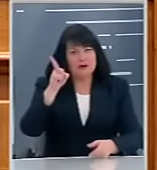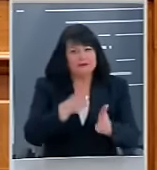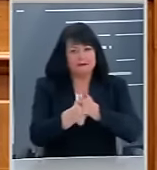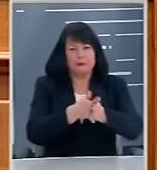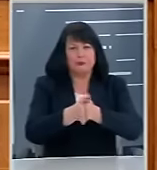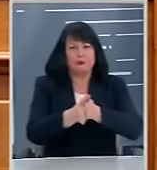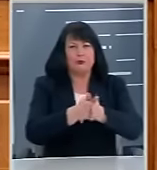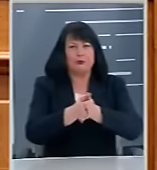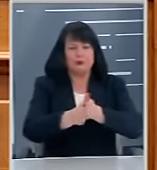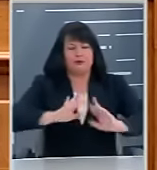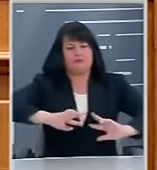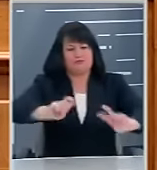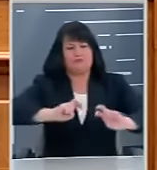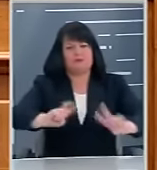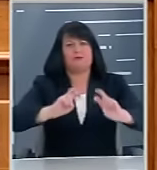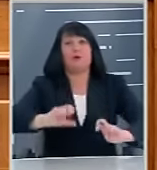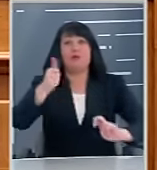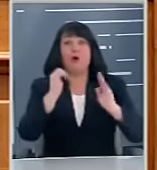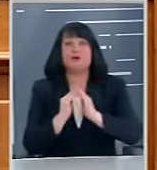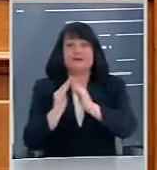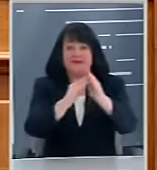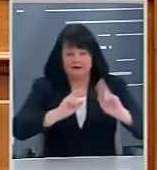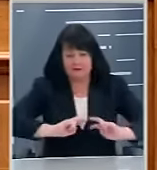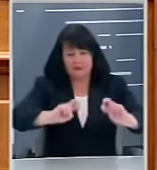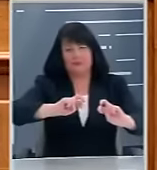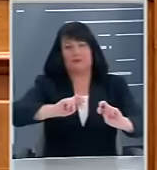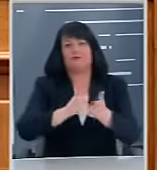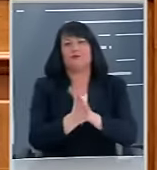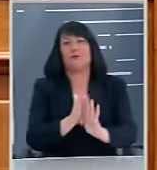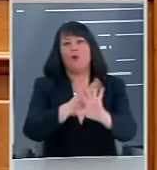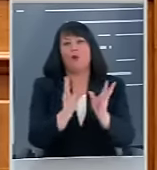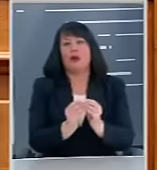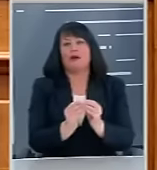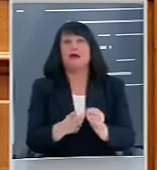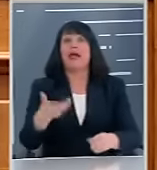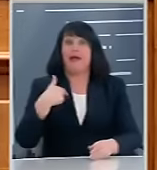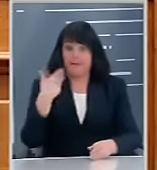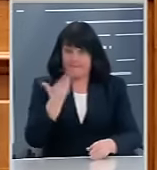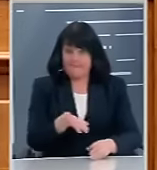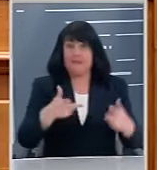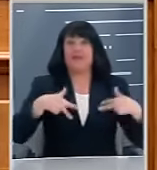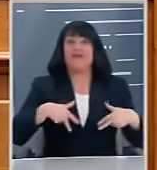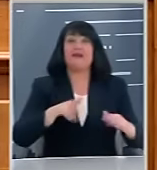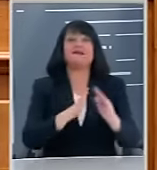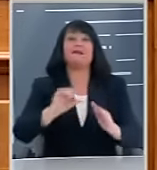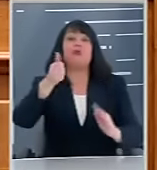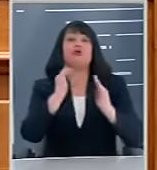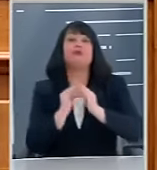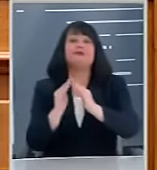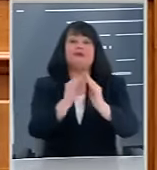να έχουν υφαρπάξει την πρώτη κατοικία. Αυτή εδώ η κυβέρνηση προστάτευσε την πρώτη